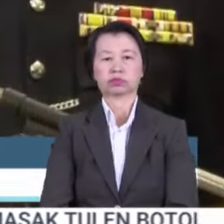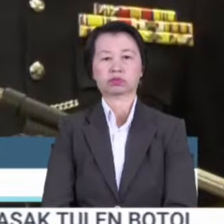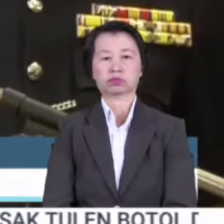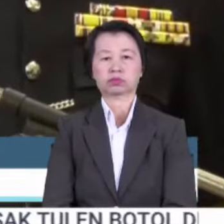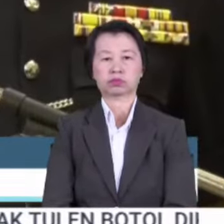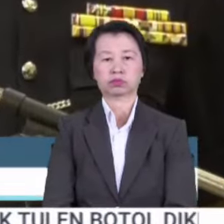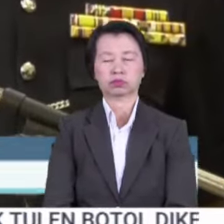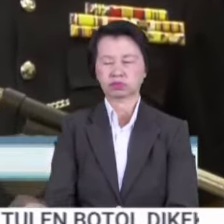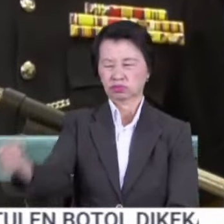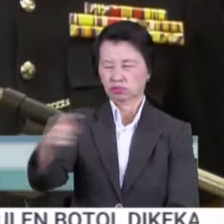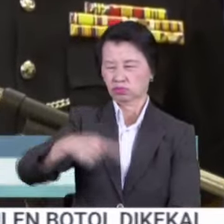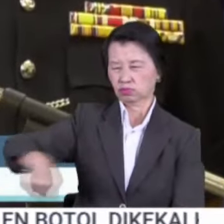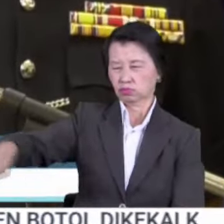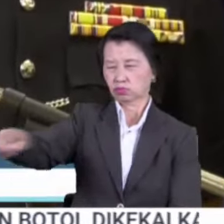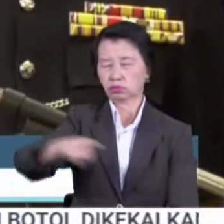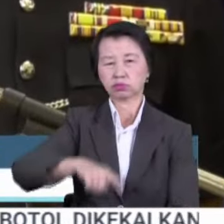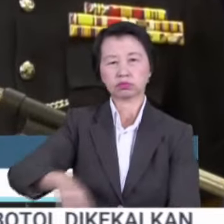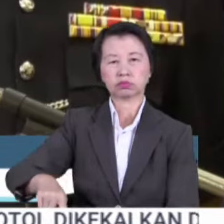kepada